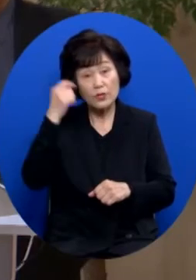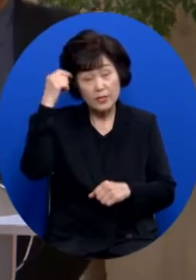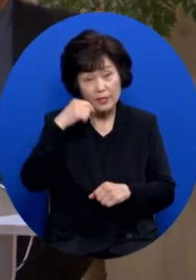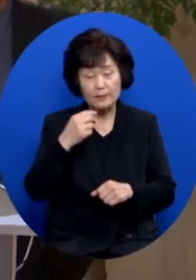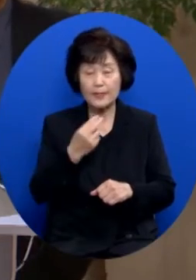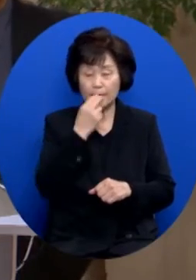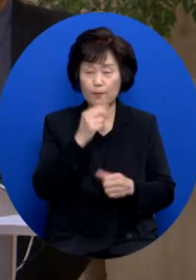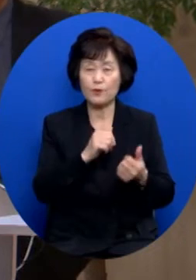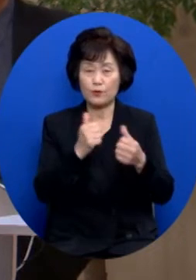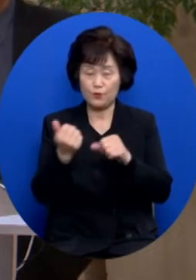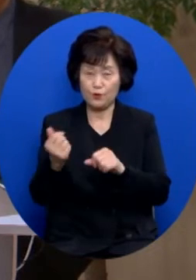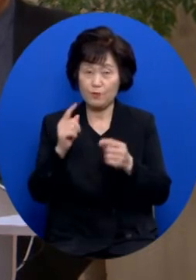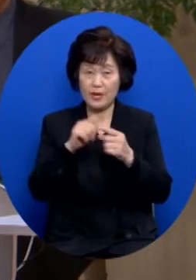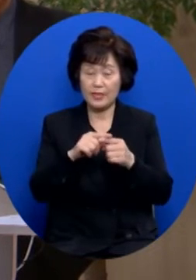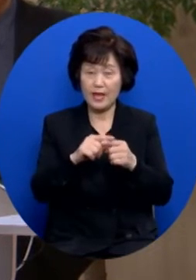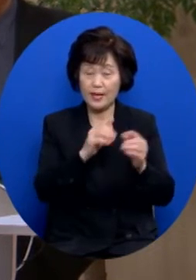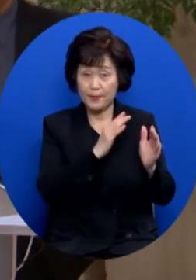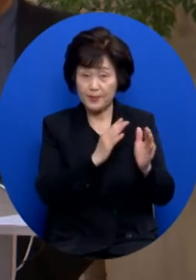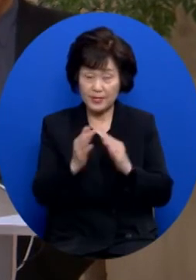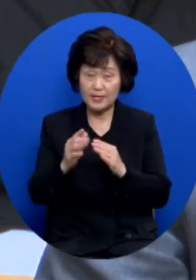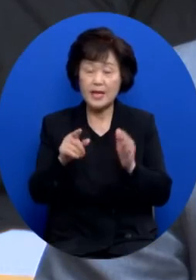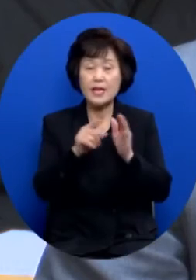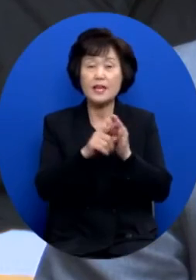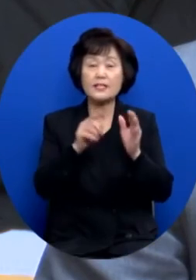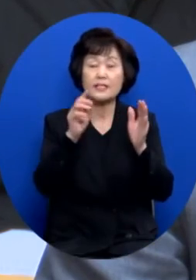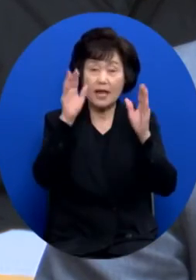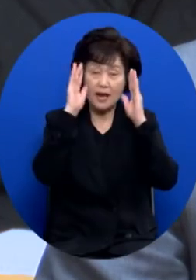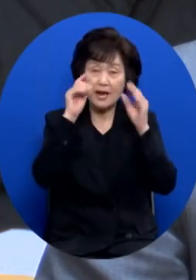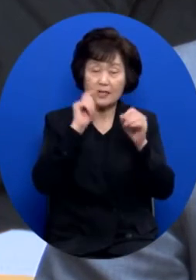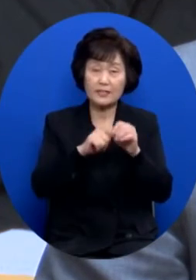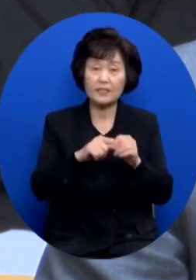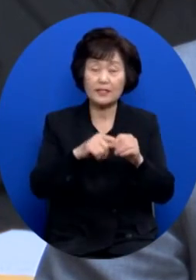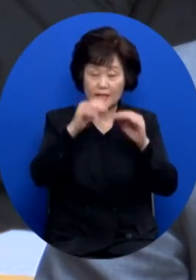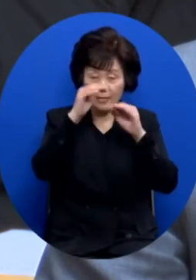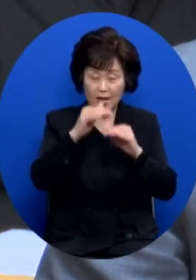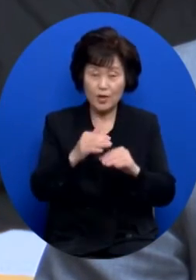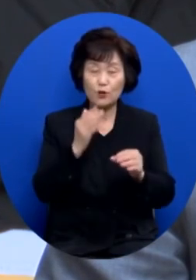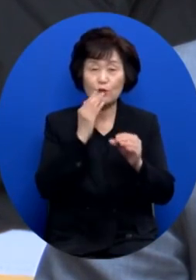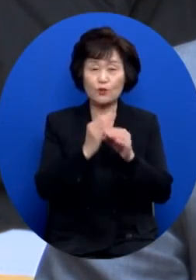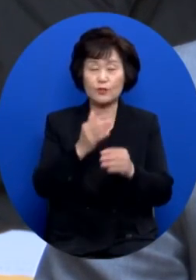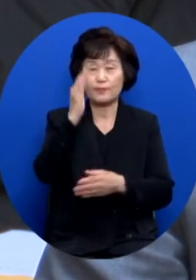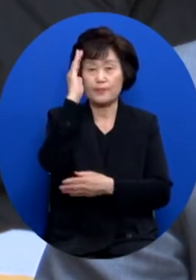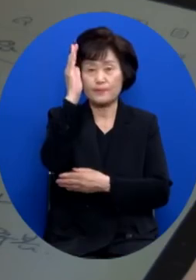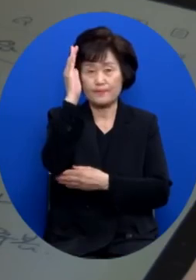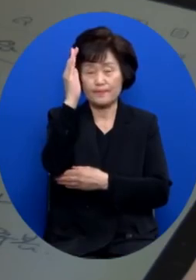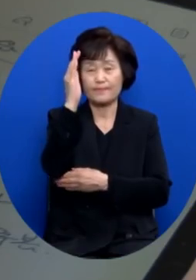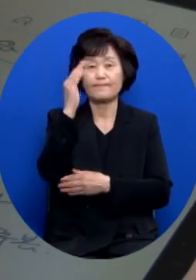생명과 죽음에 대해 정리한 신학적 내용을 토대로 오늘 강연을 준비했다고 말했습니다.